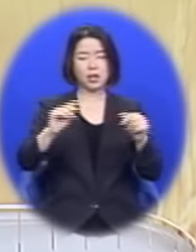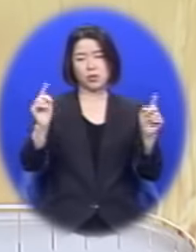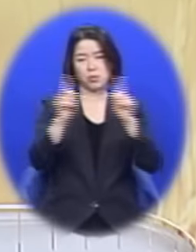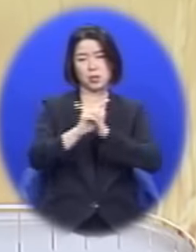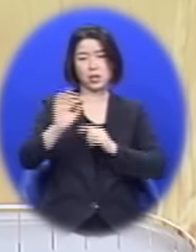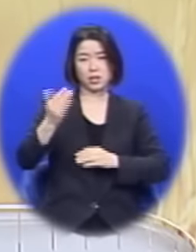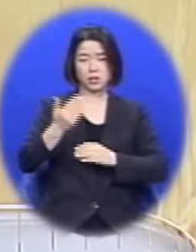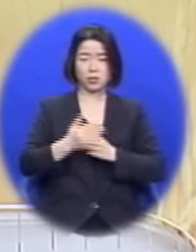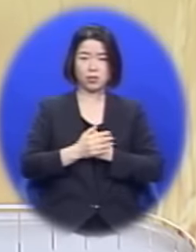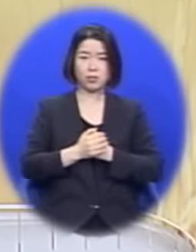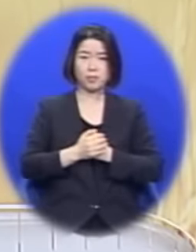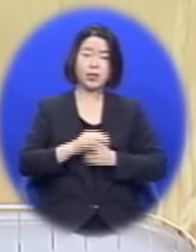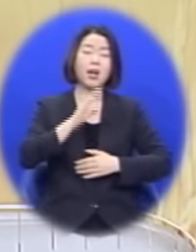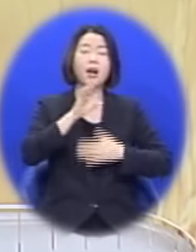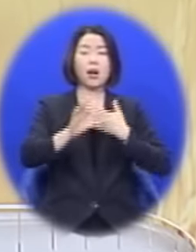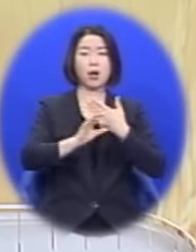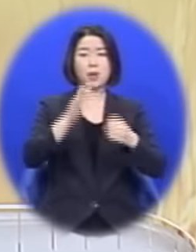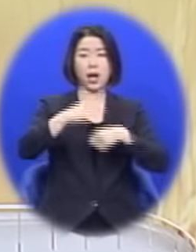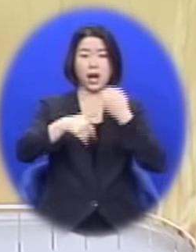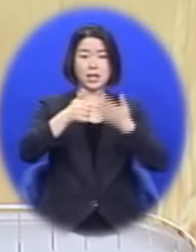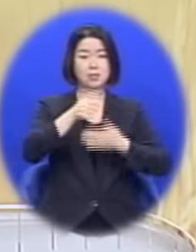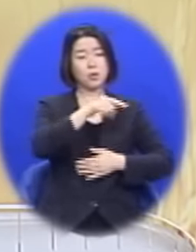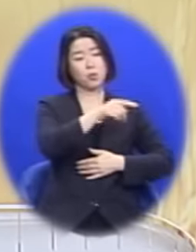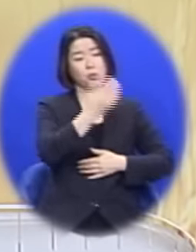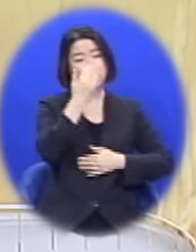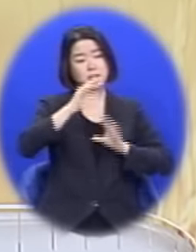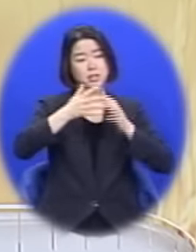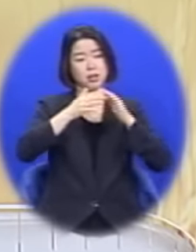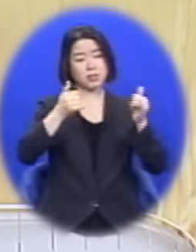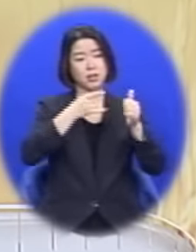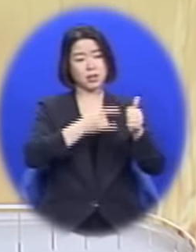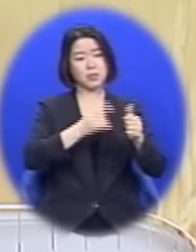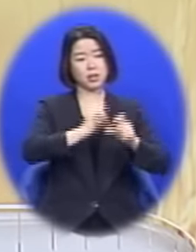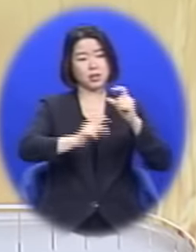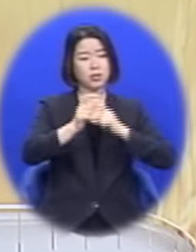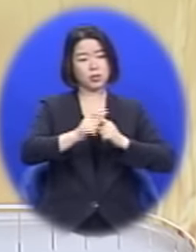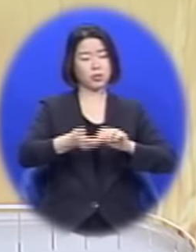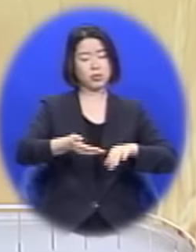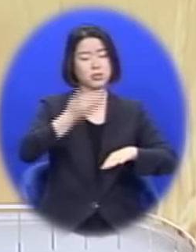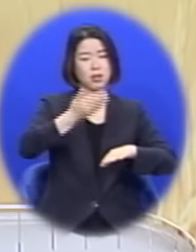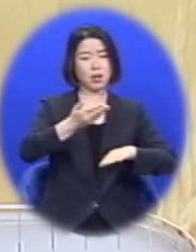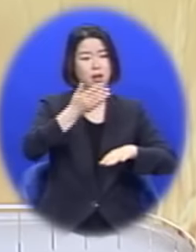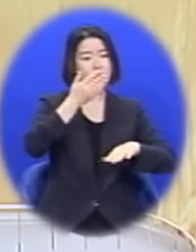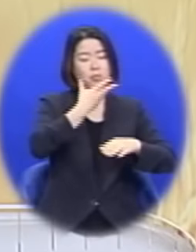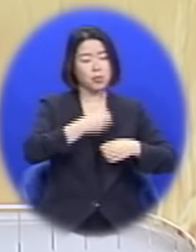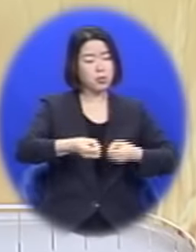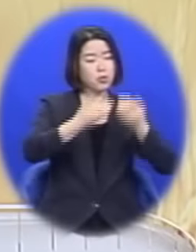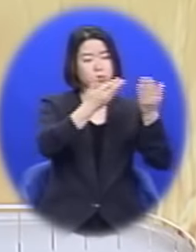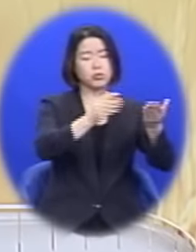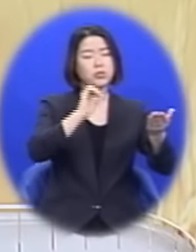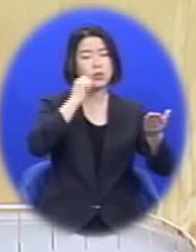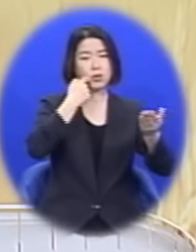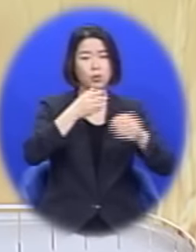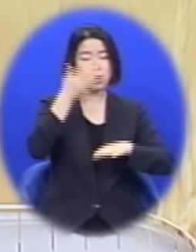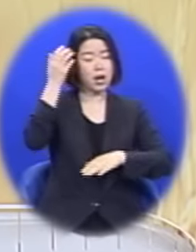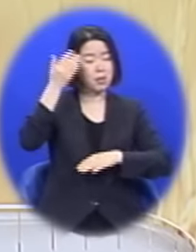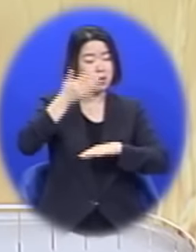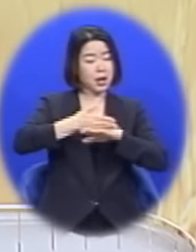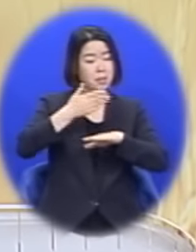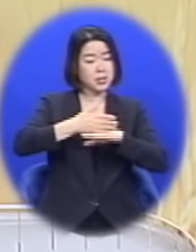그러면 하나님이 이스라엘 백성들에게 더 복을 주실 수가 없어요. 감사를 잃어버리고 살면. 그리고 실제로 그렇게